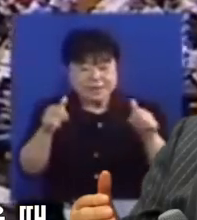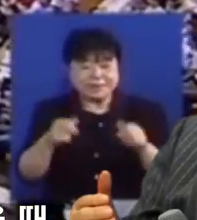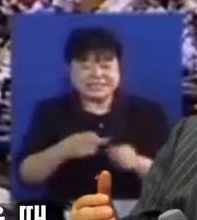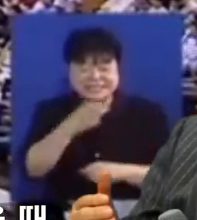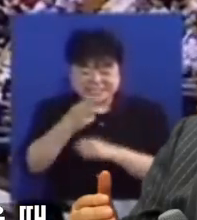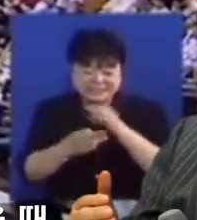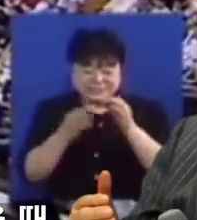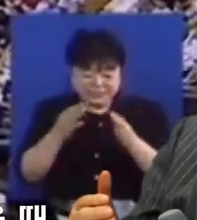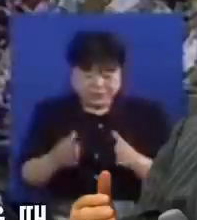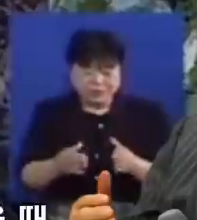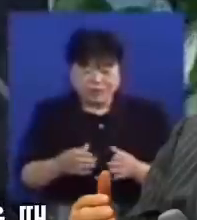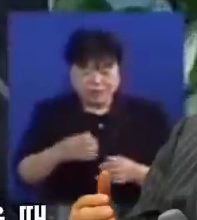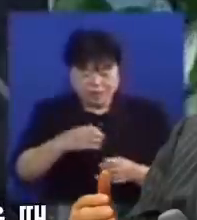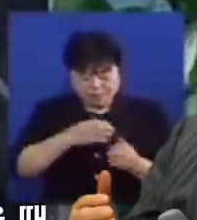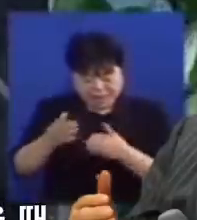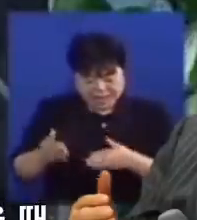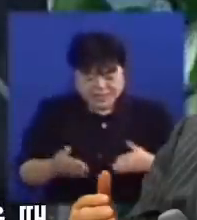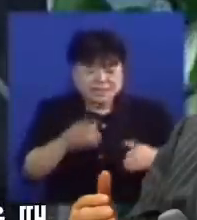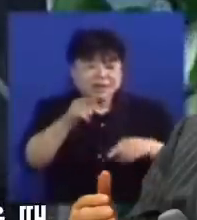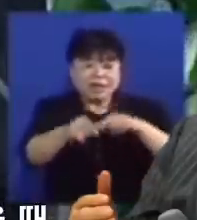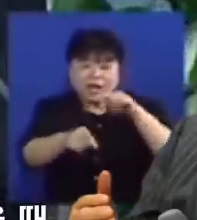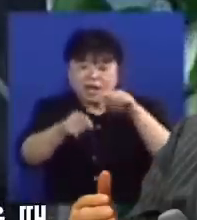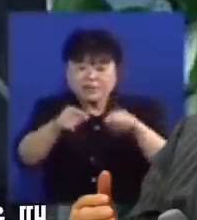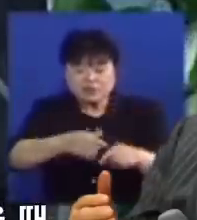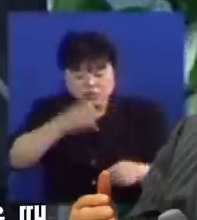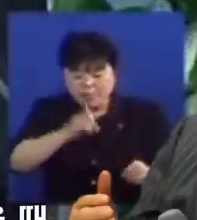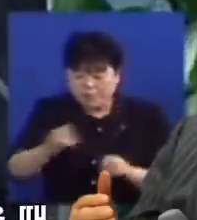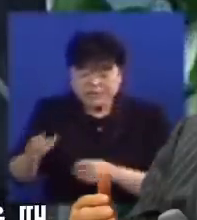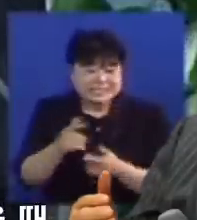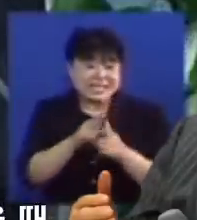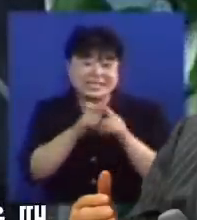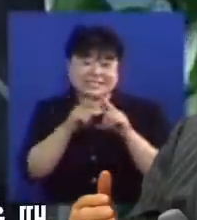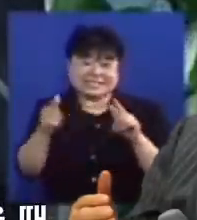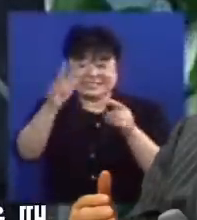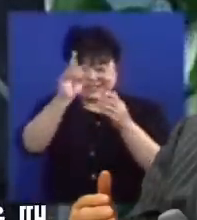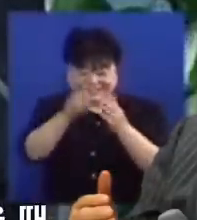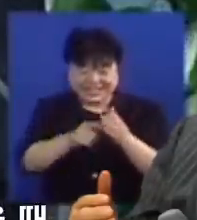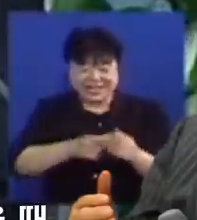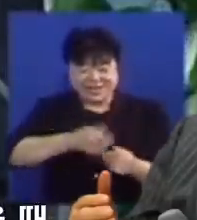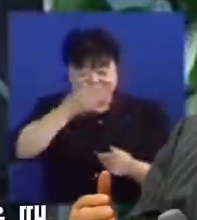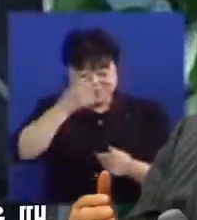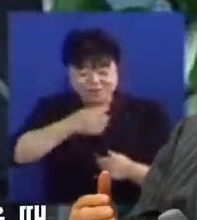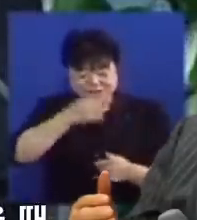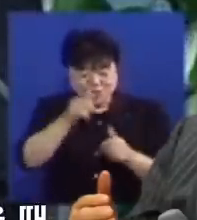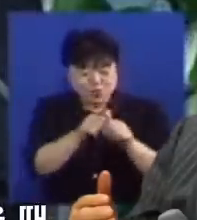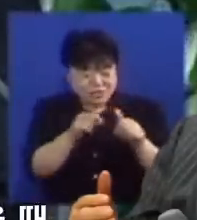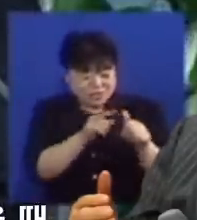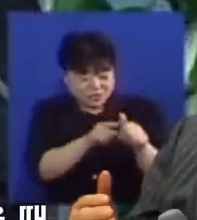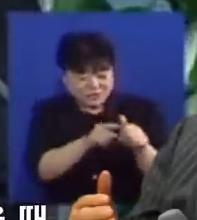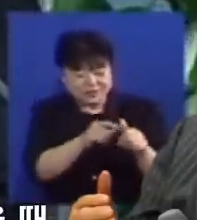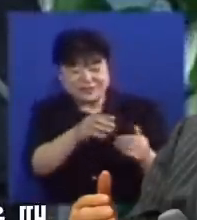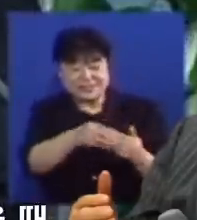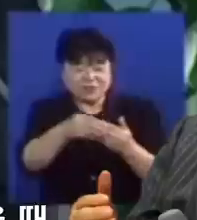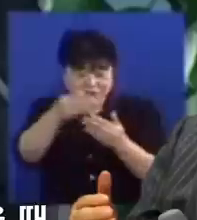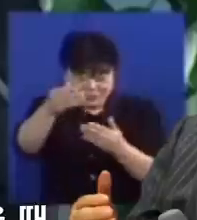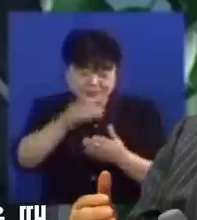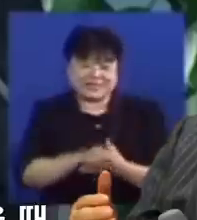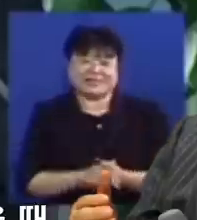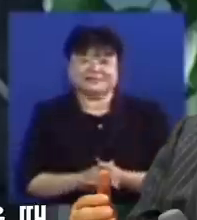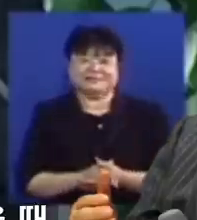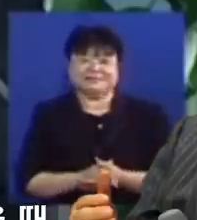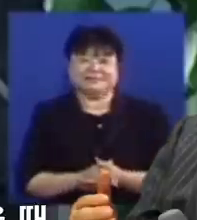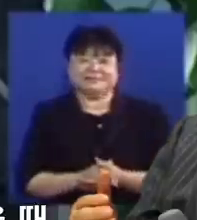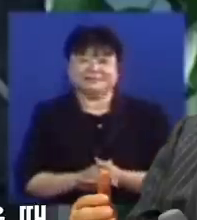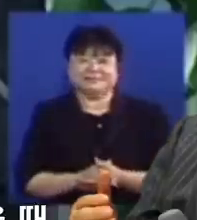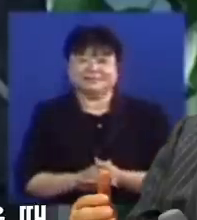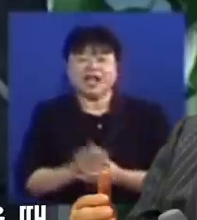13년 동안 그 험한 길을 걸어가면서도 꿈을 버리지 않았었을 때 꿈이 요셉을 이끌어갔습니다.